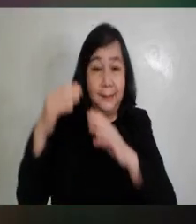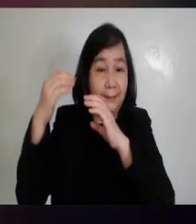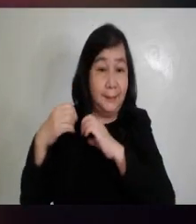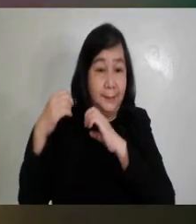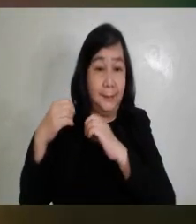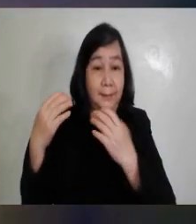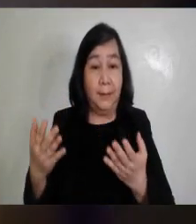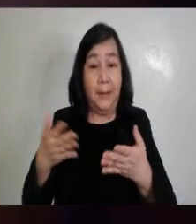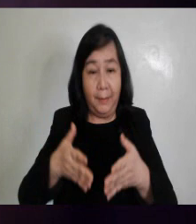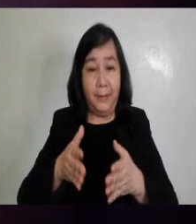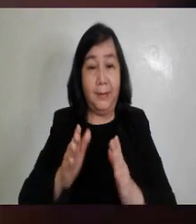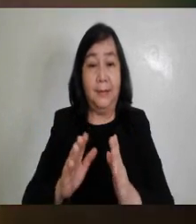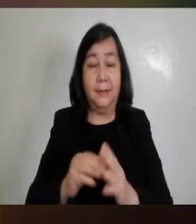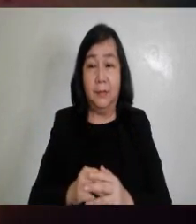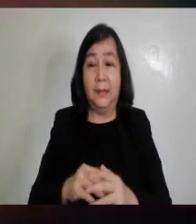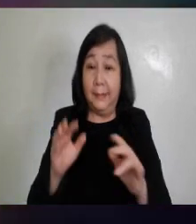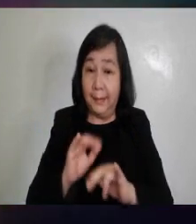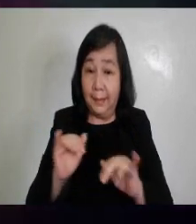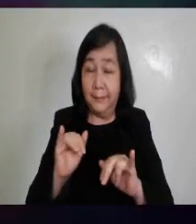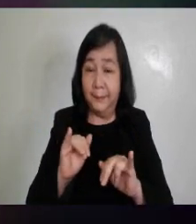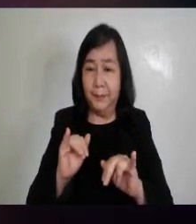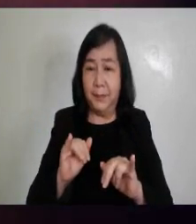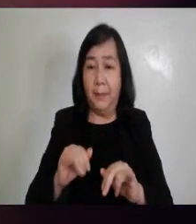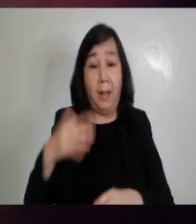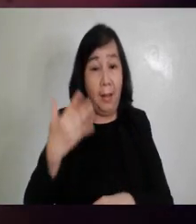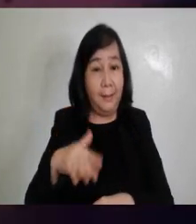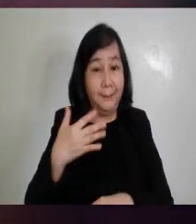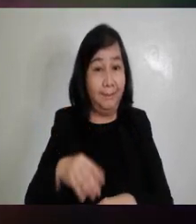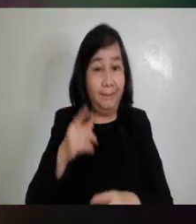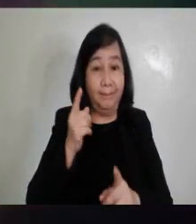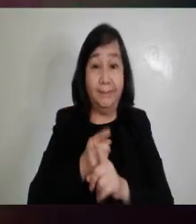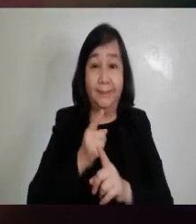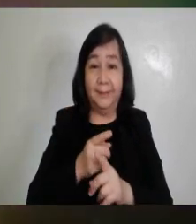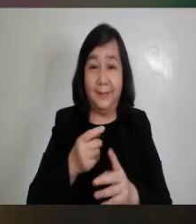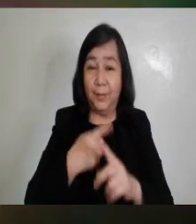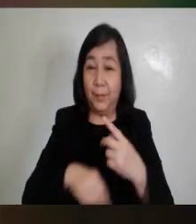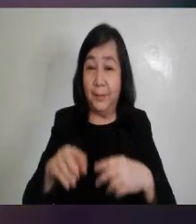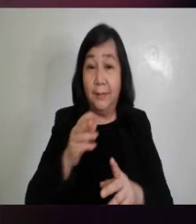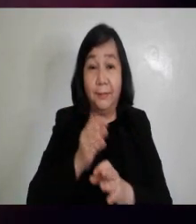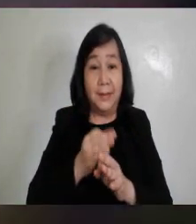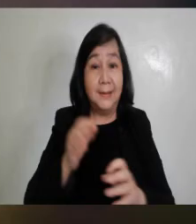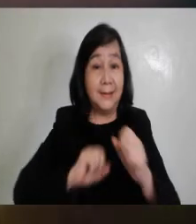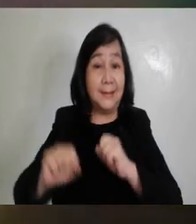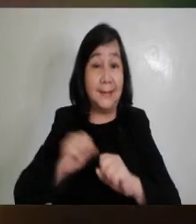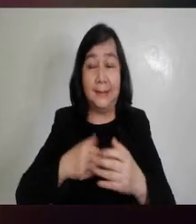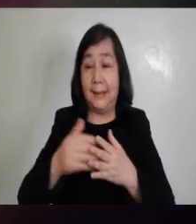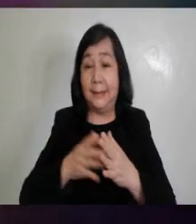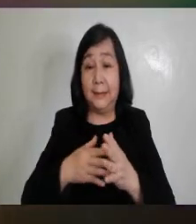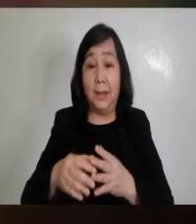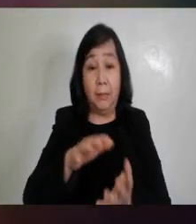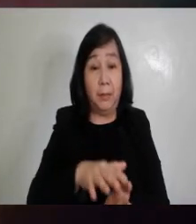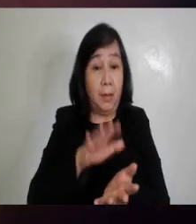hindi inaasahang pagpaparaya. Gaya ng isang kamanghamanghang katotohanan mula sa The Fact Site. Kahit